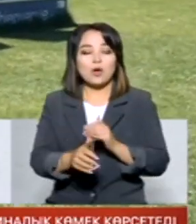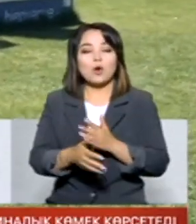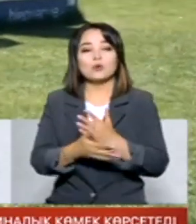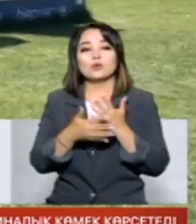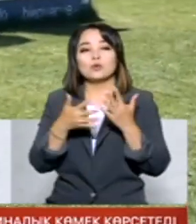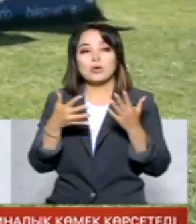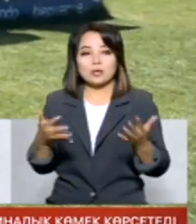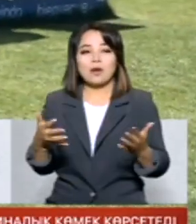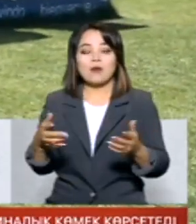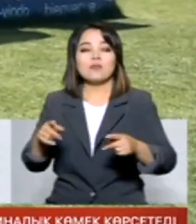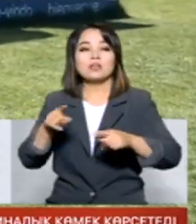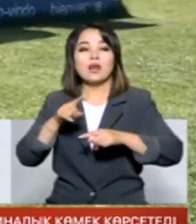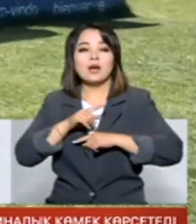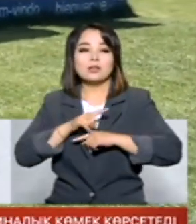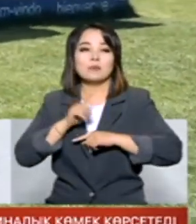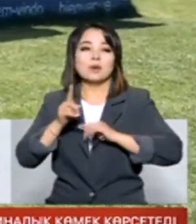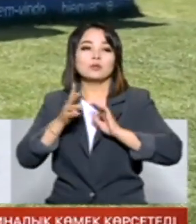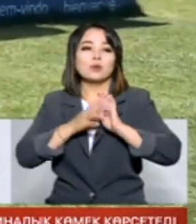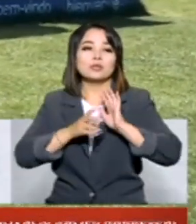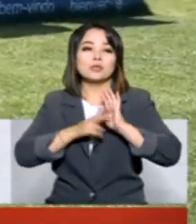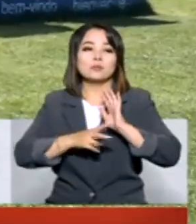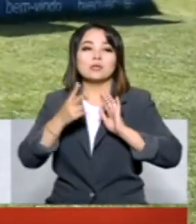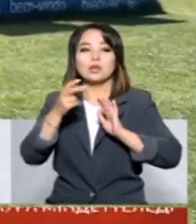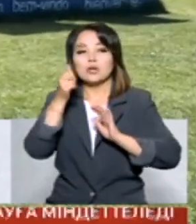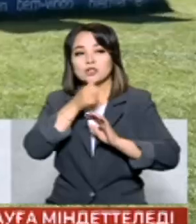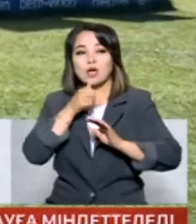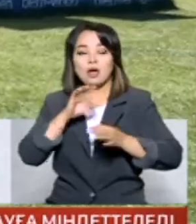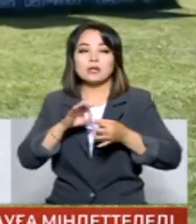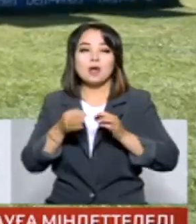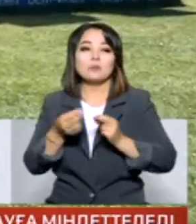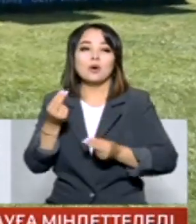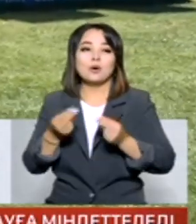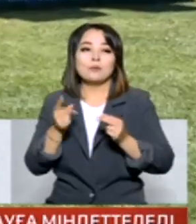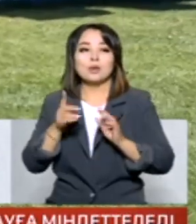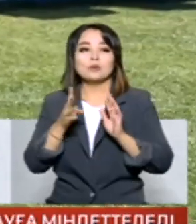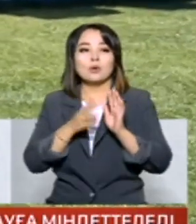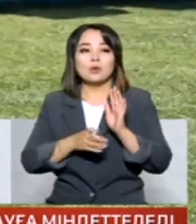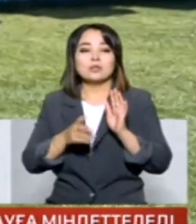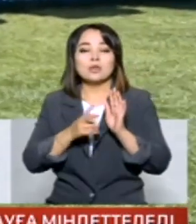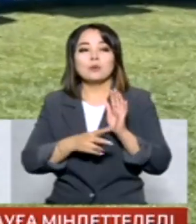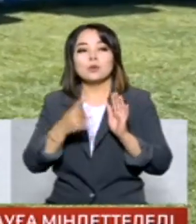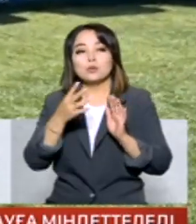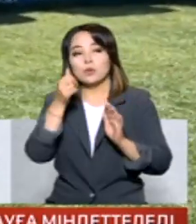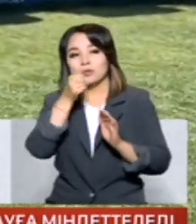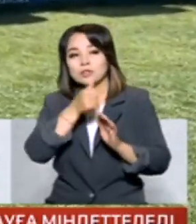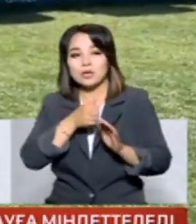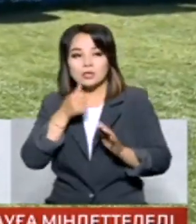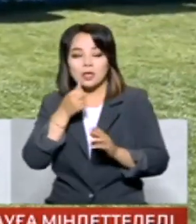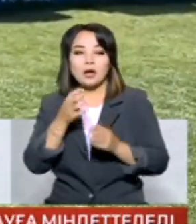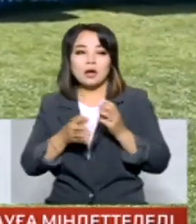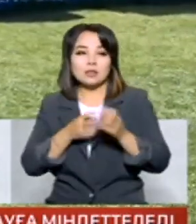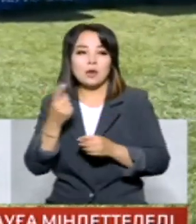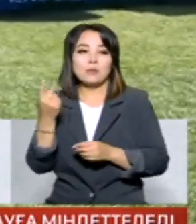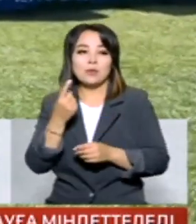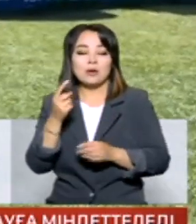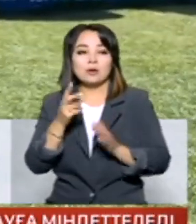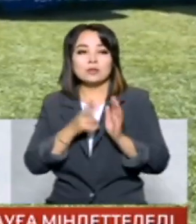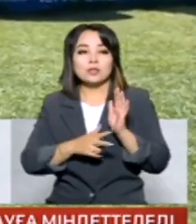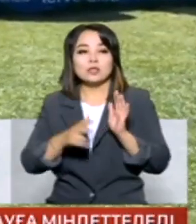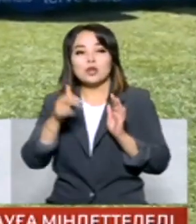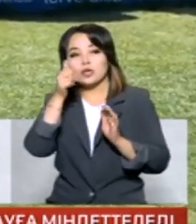үлкен финалдар алаңы. 1972 жылғы Олимпиада ойындары, 1974 жылғы әлем біріншілігі, 1988